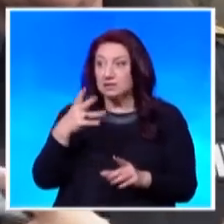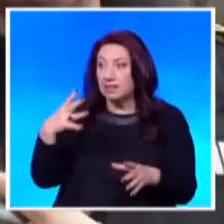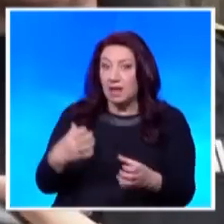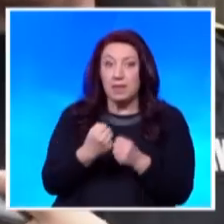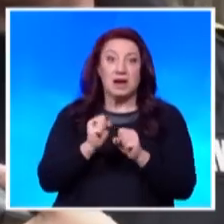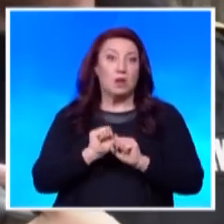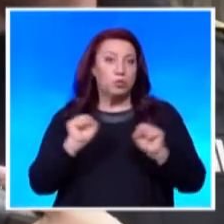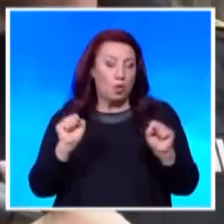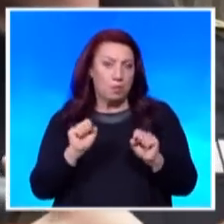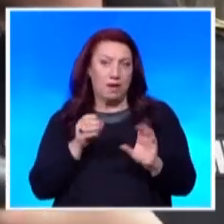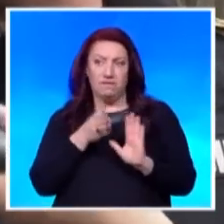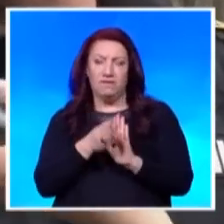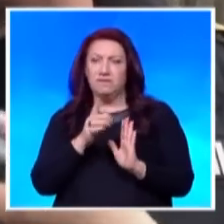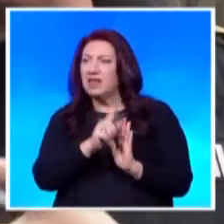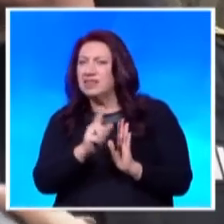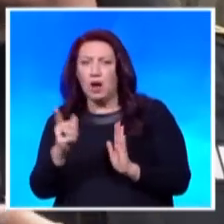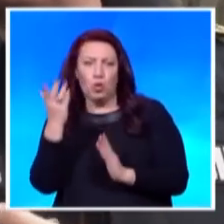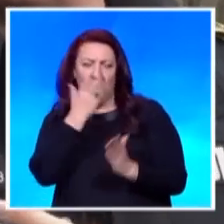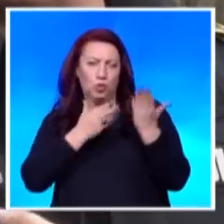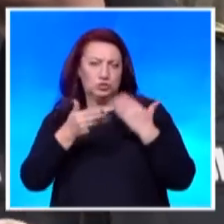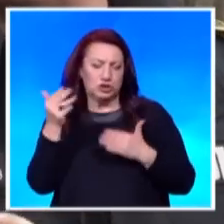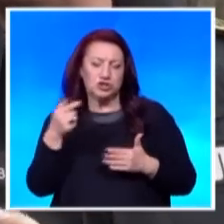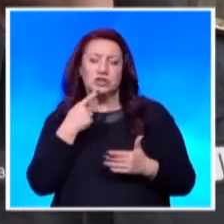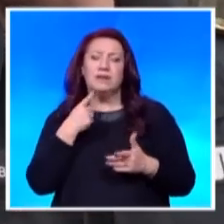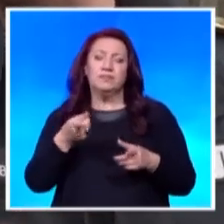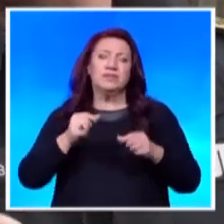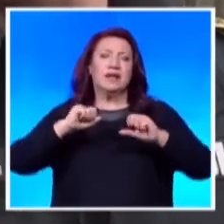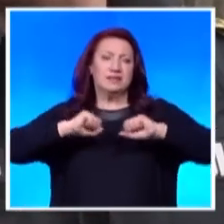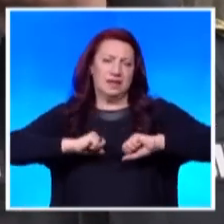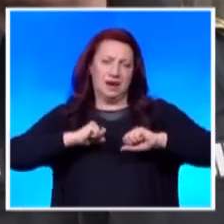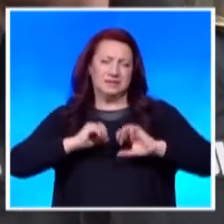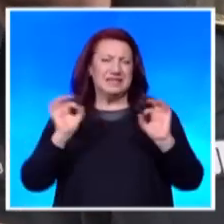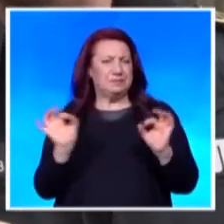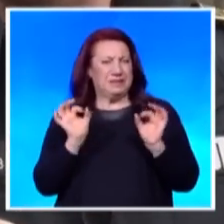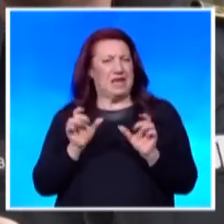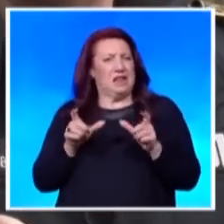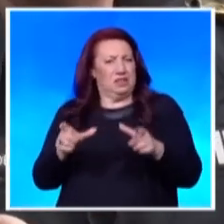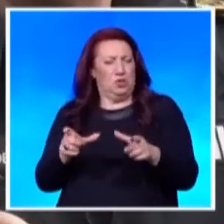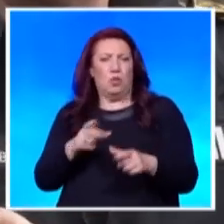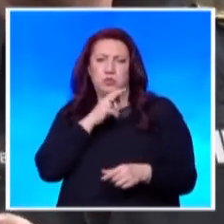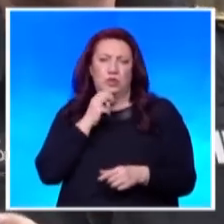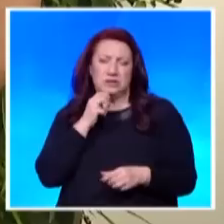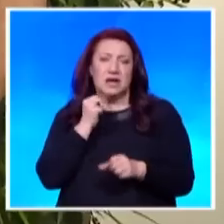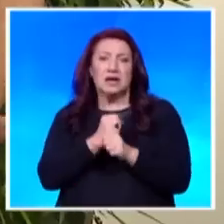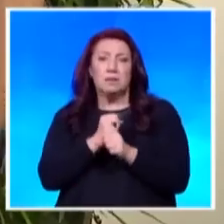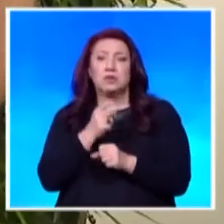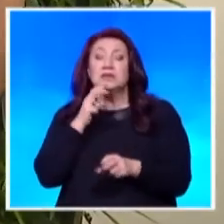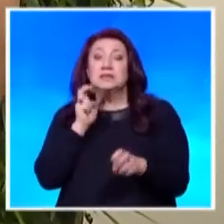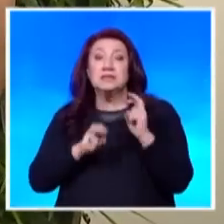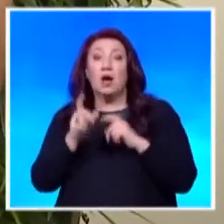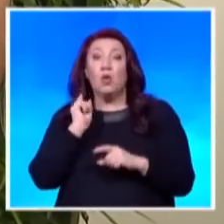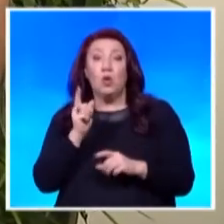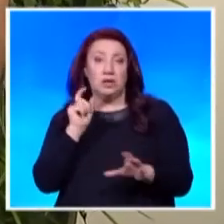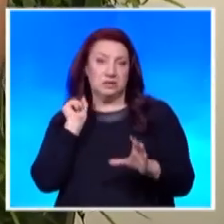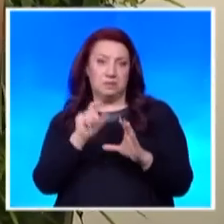като дирекция кибер престъпления към ГДБОП работят по установяване автора. Срещаме се